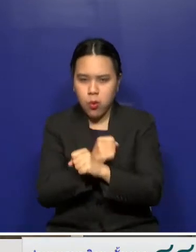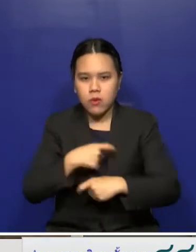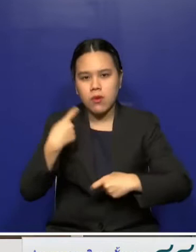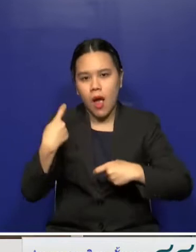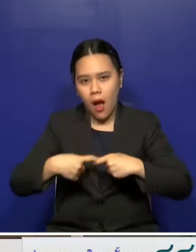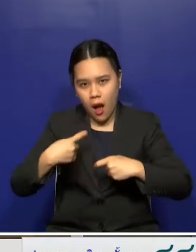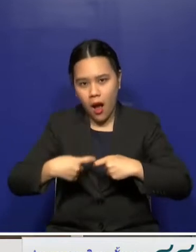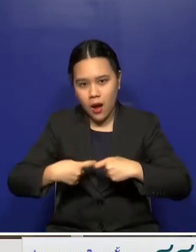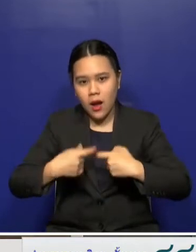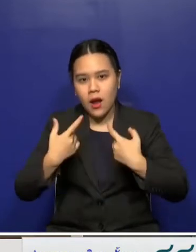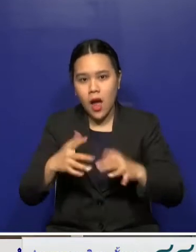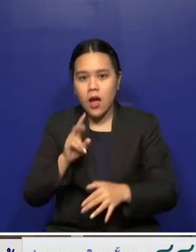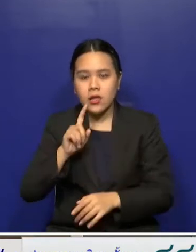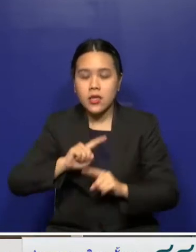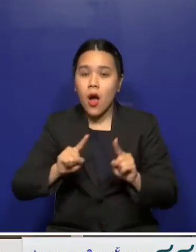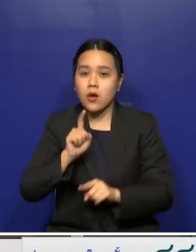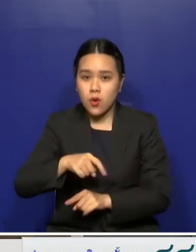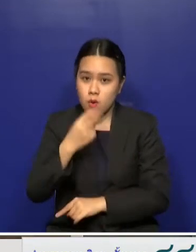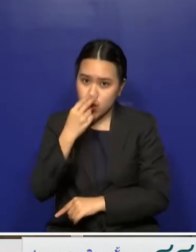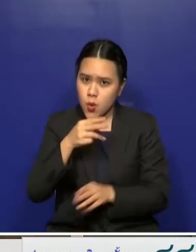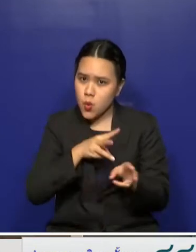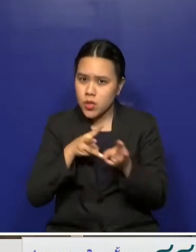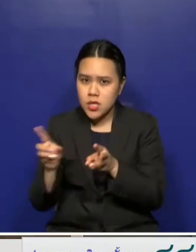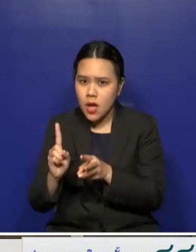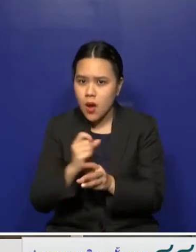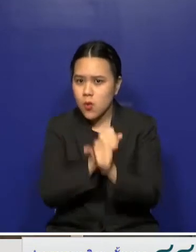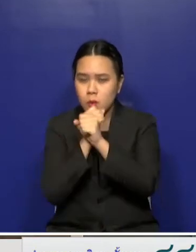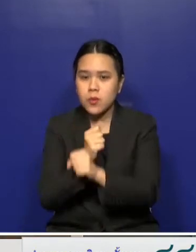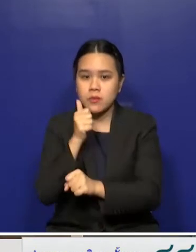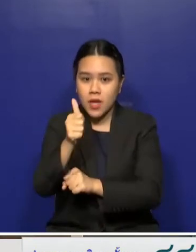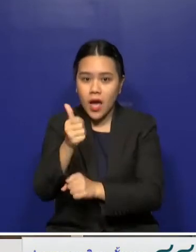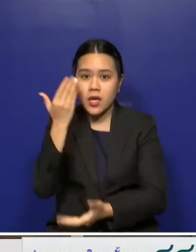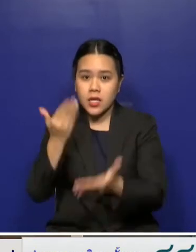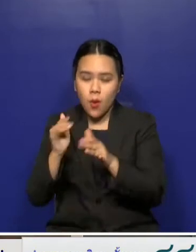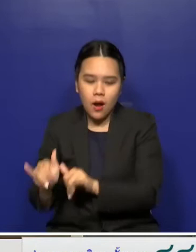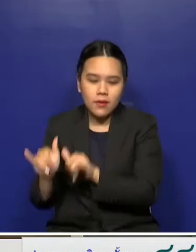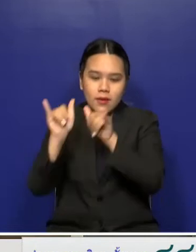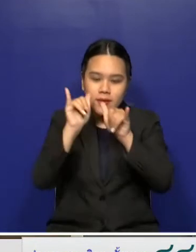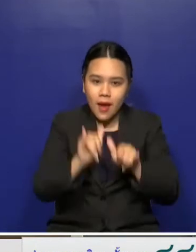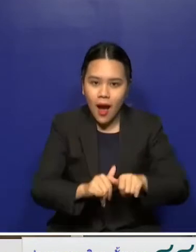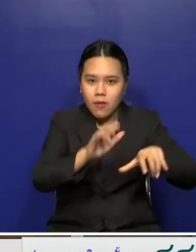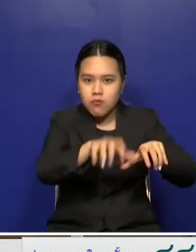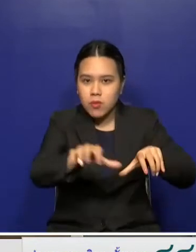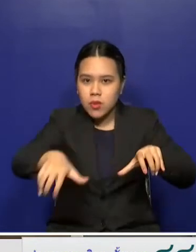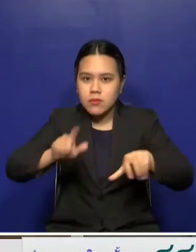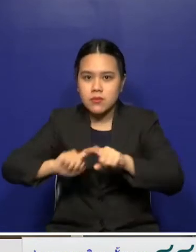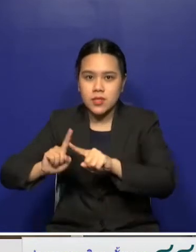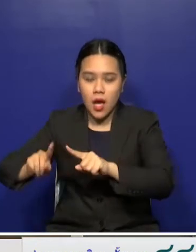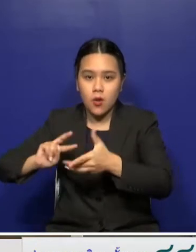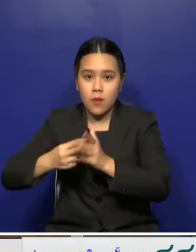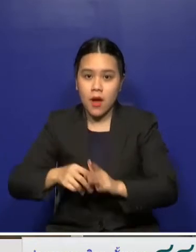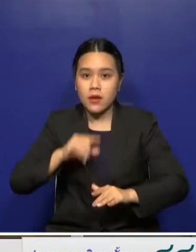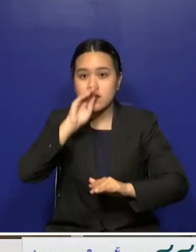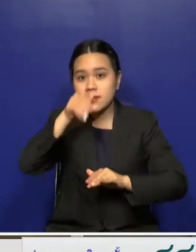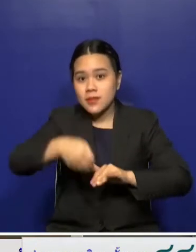ได้หรืออาจจะต้องเป็นการย้ายไปพื้นที่อื่นที่มีความพร้อมมีพื้นที่มากกว่าที่จะสามารถรับปริมาณช้างที่เยอะเ